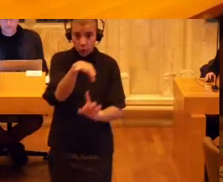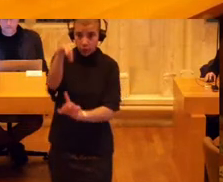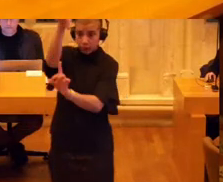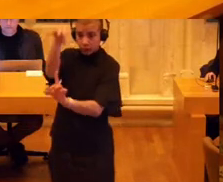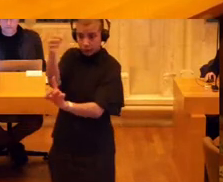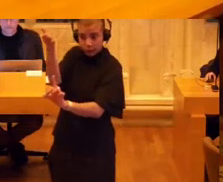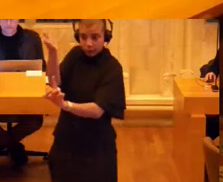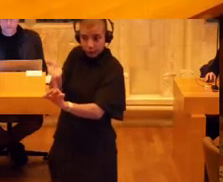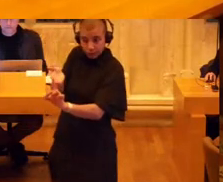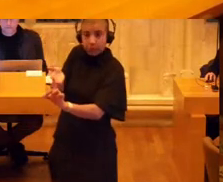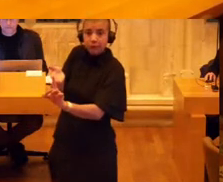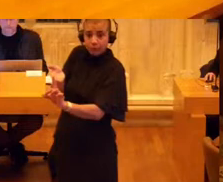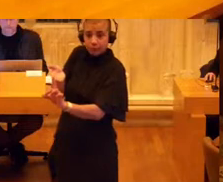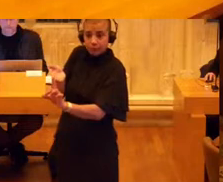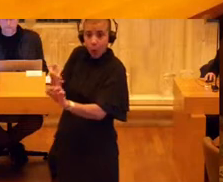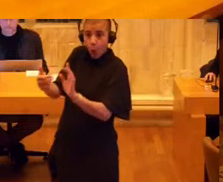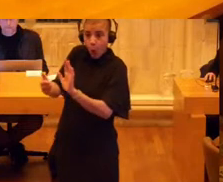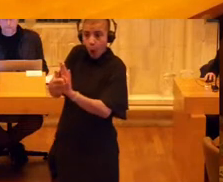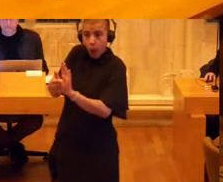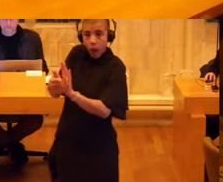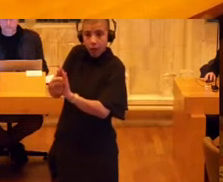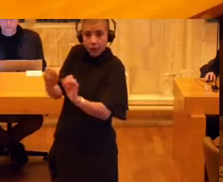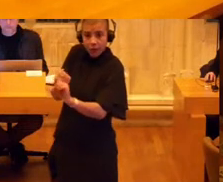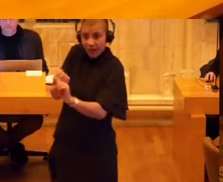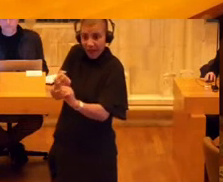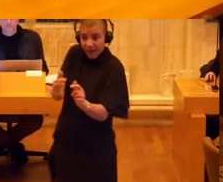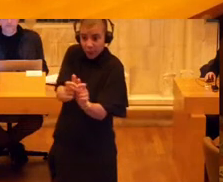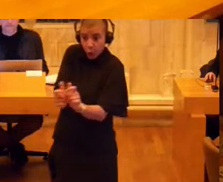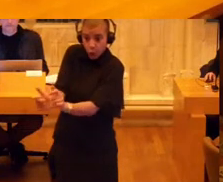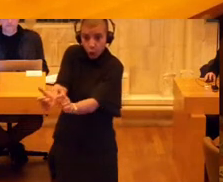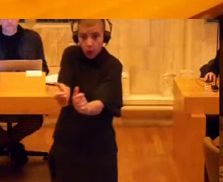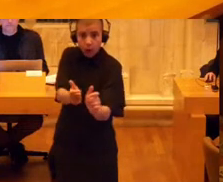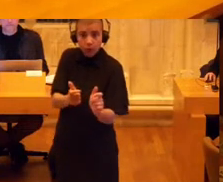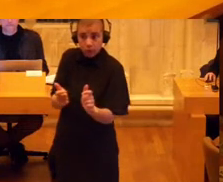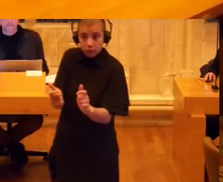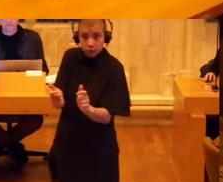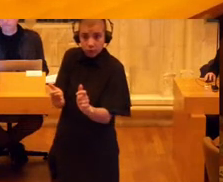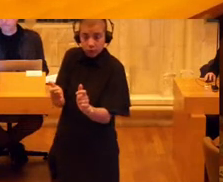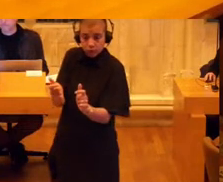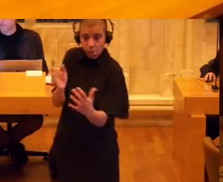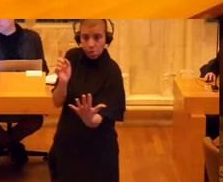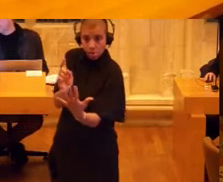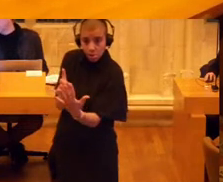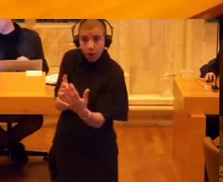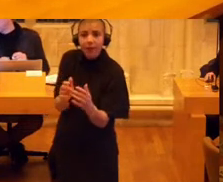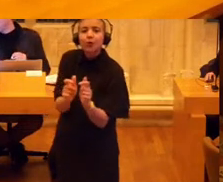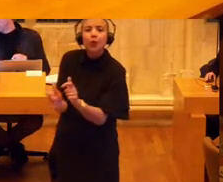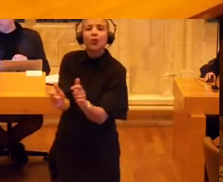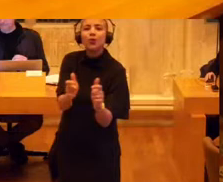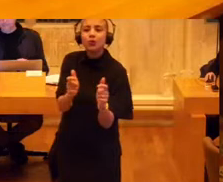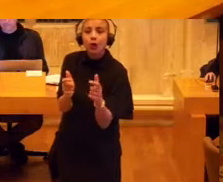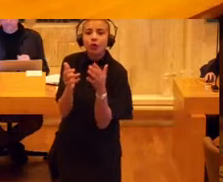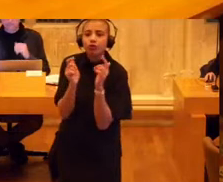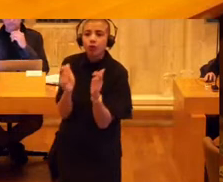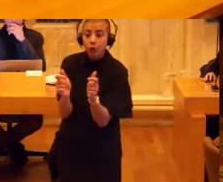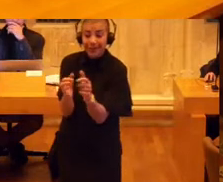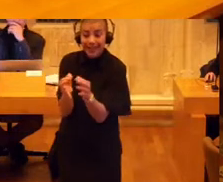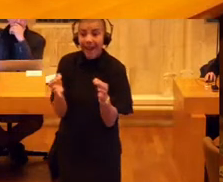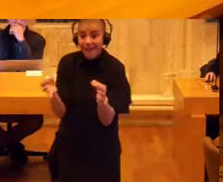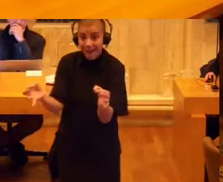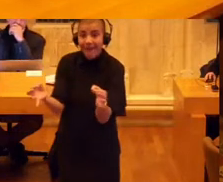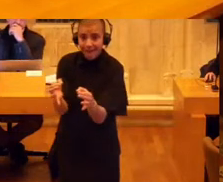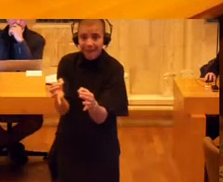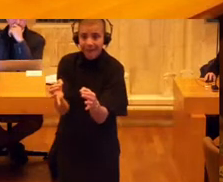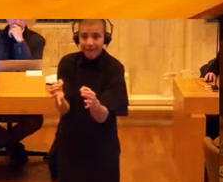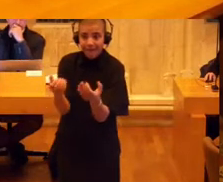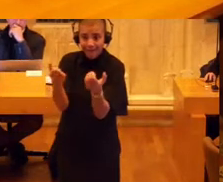travaille avec les structures qui ont cette chance de bénéficier d'une salle pour pouvoir proposer une programmation